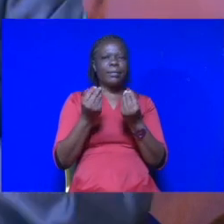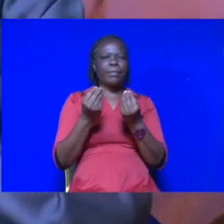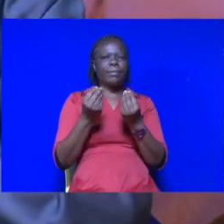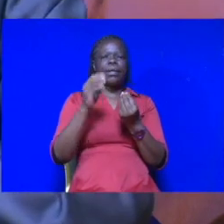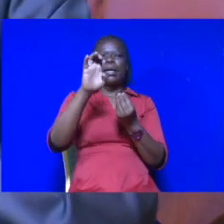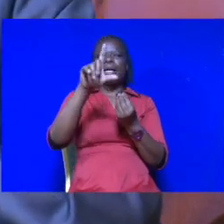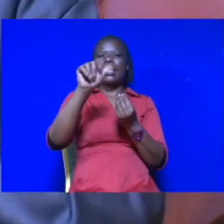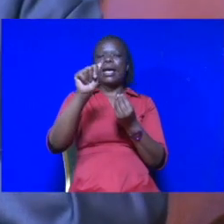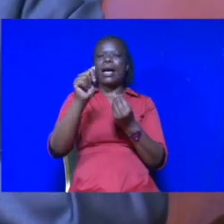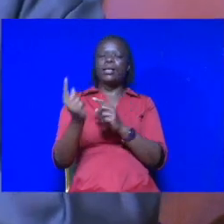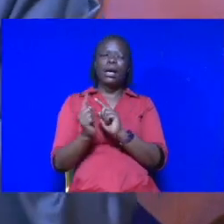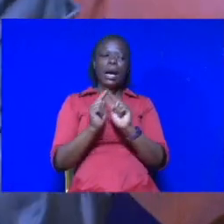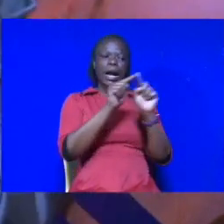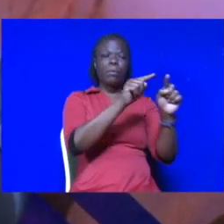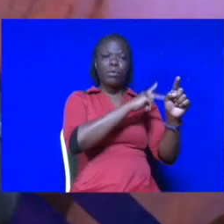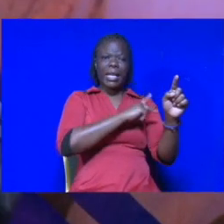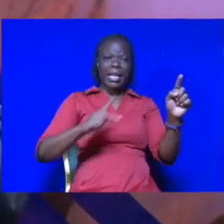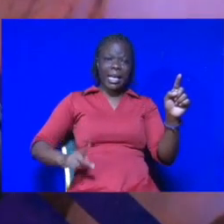Elia kwenda kujionyesha kwa Ahabu.